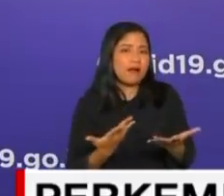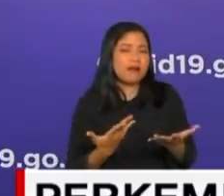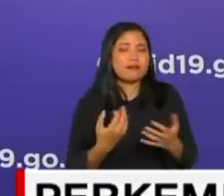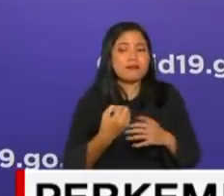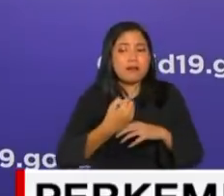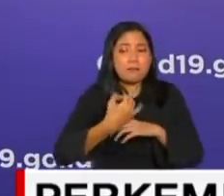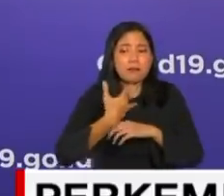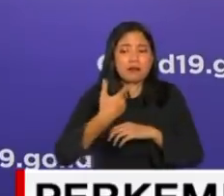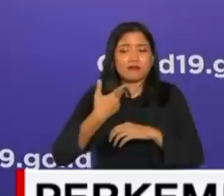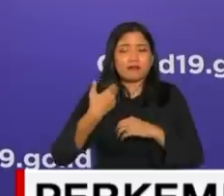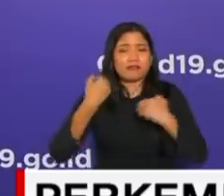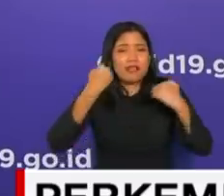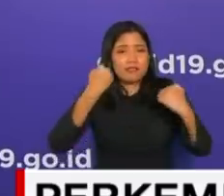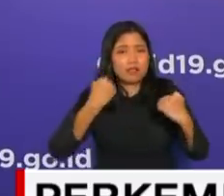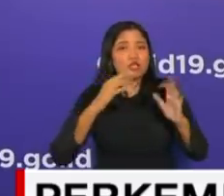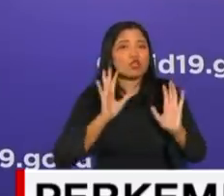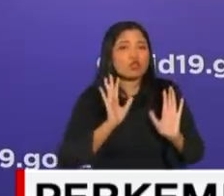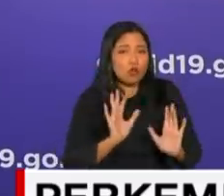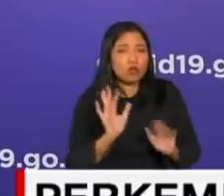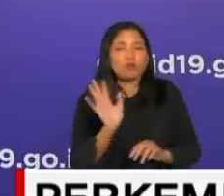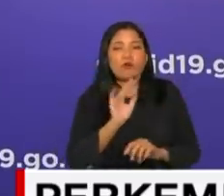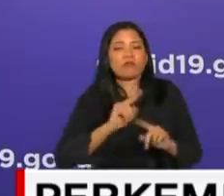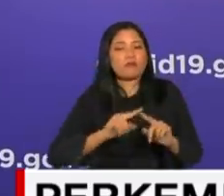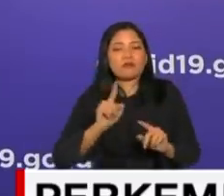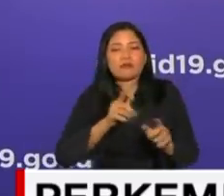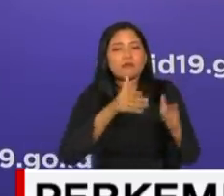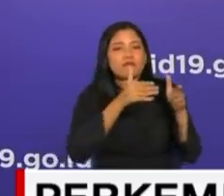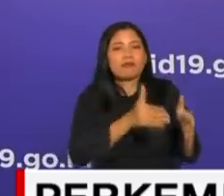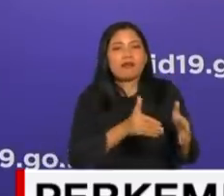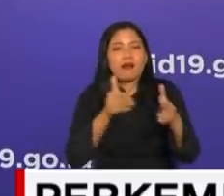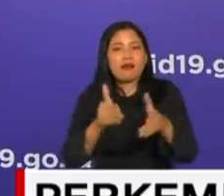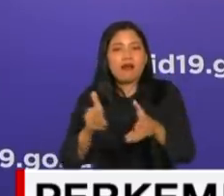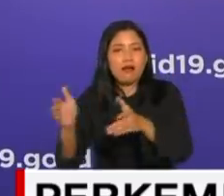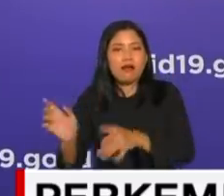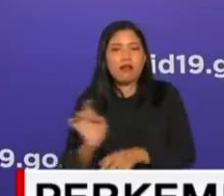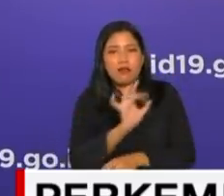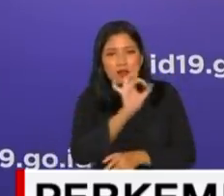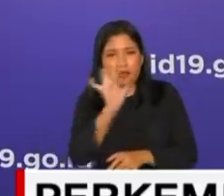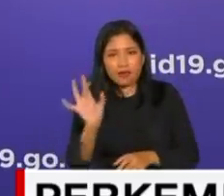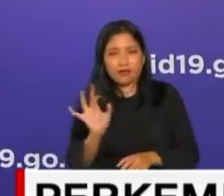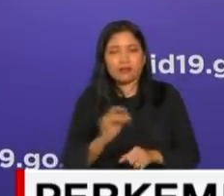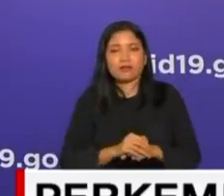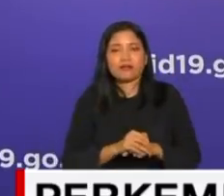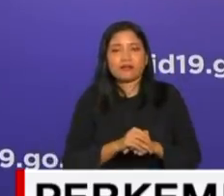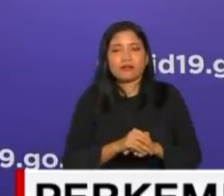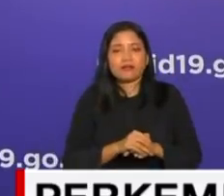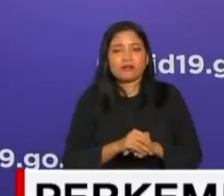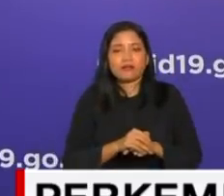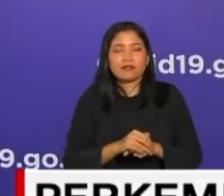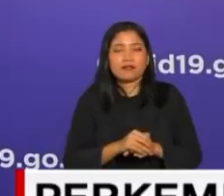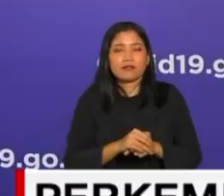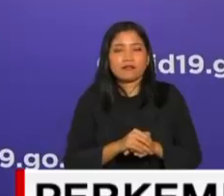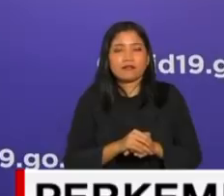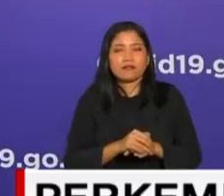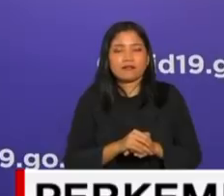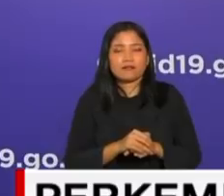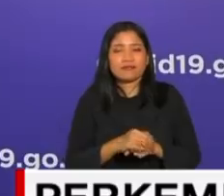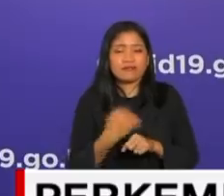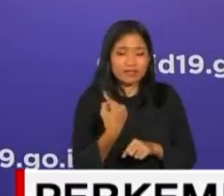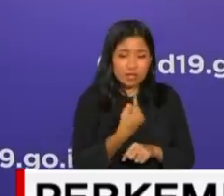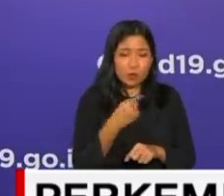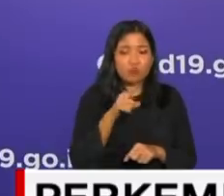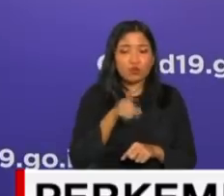kesehatan tetapi juga di bidang yang lainnya oleh karena itu dibutuhkan kesatuan informasi yang transparan